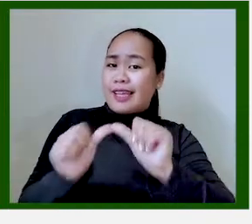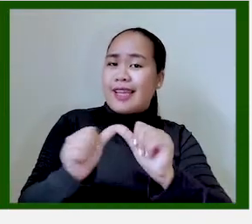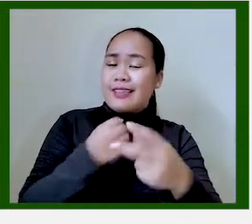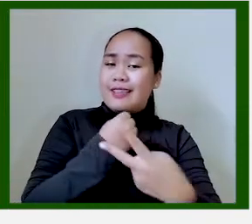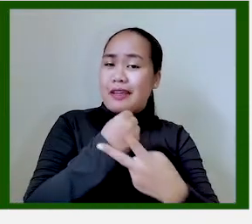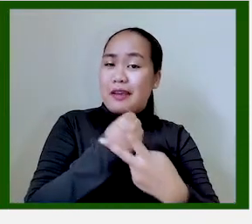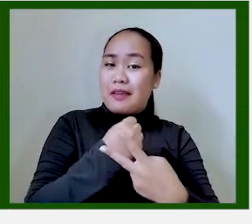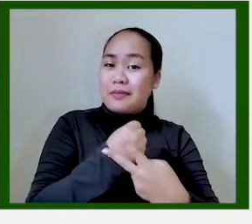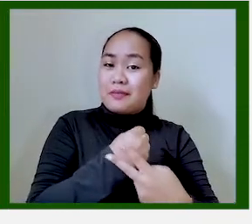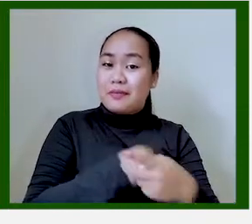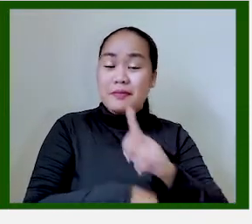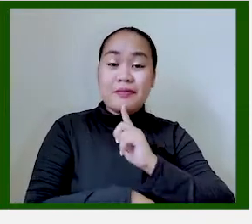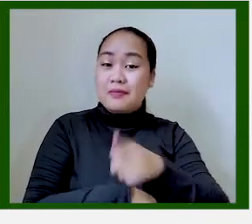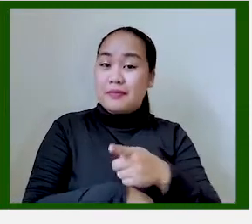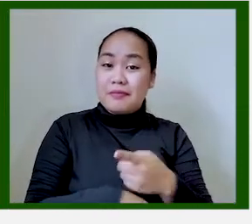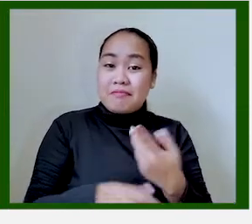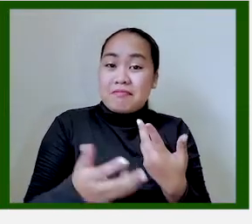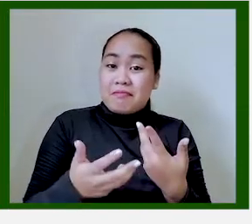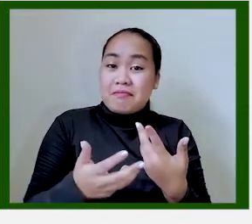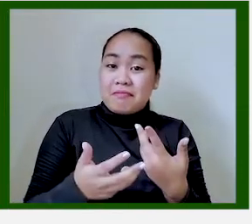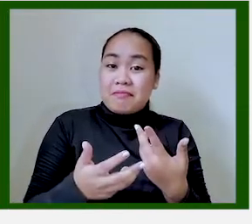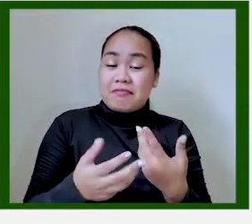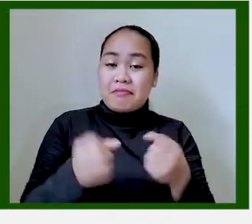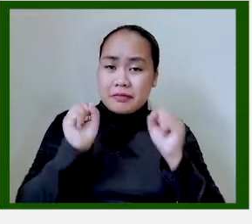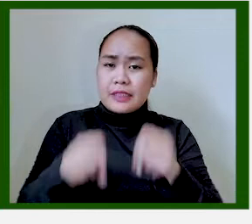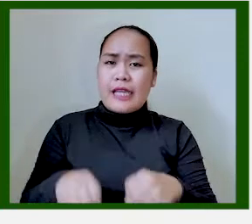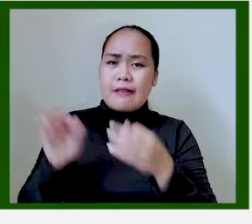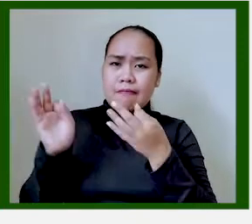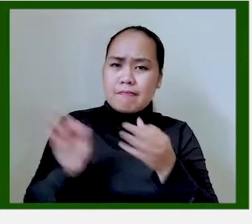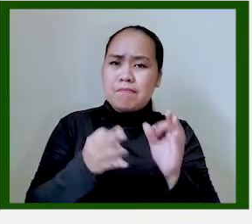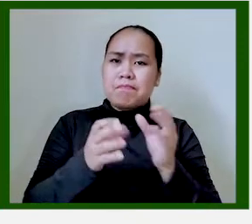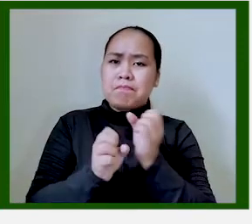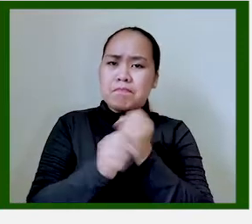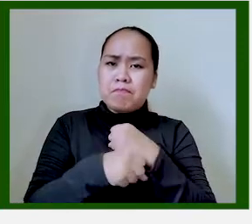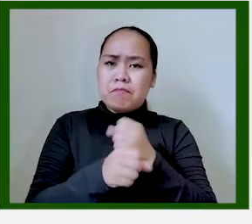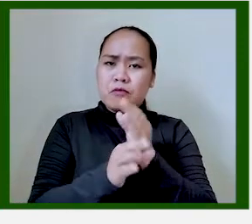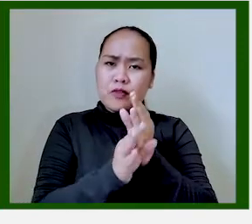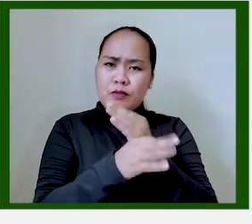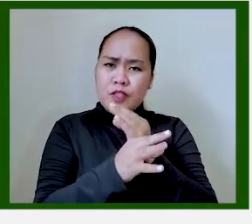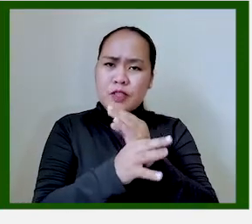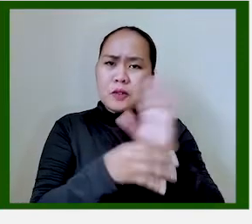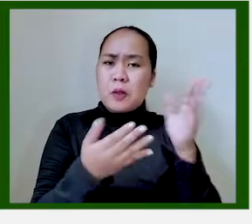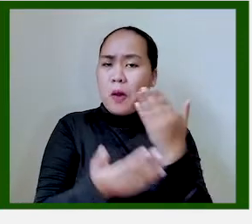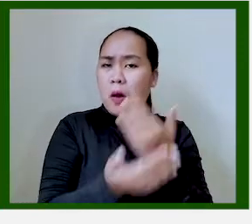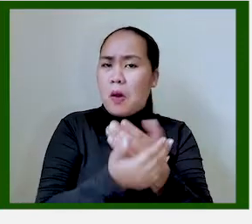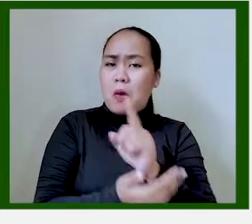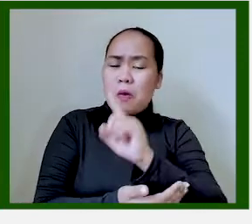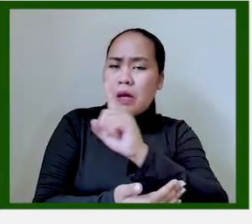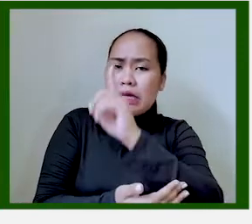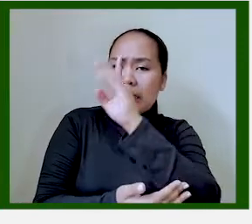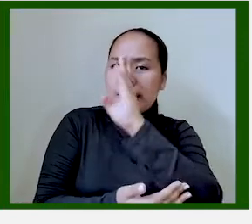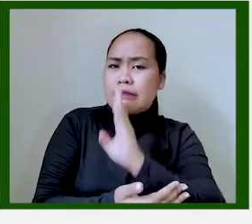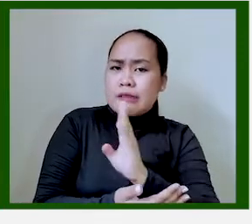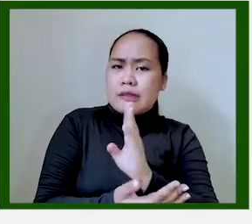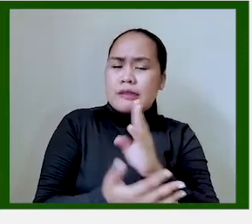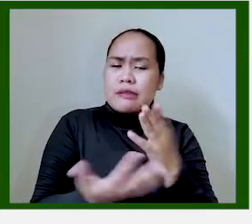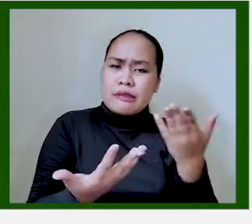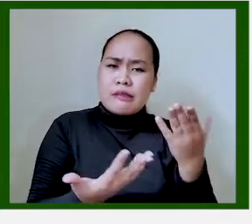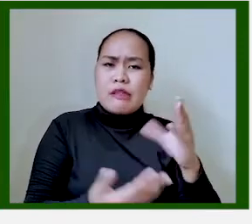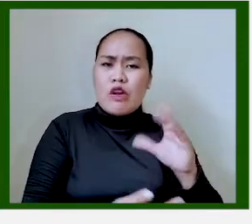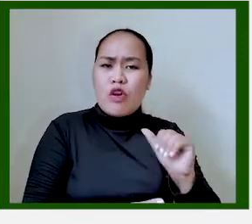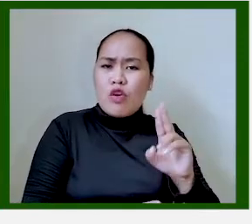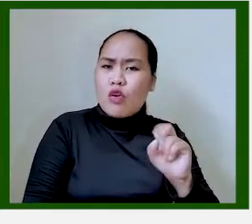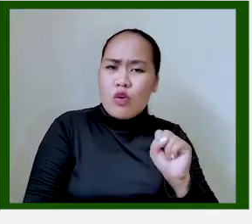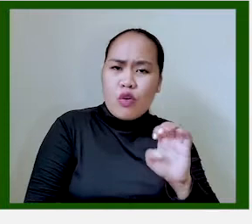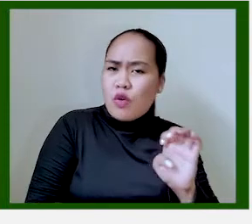of course, no, maiayos lahat, no, ang kung ano man ang naging sanhi o dulot, no, nitong